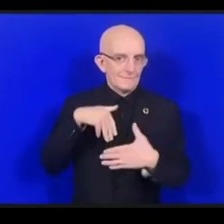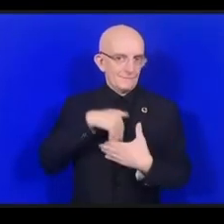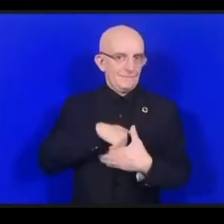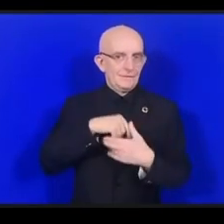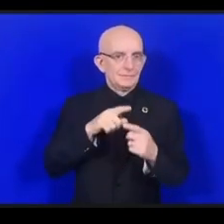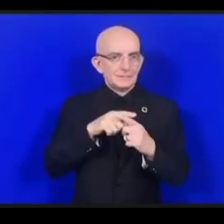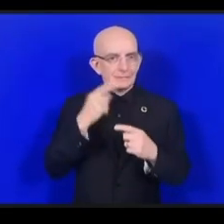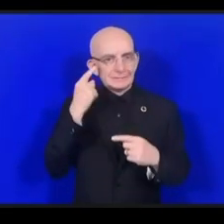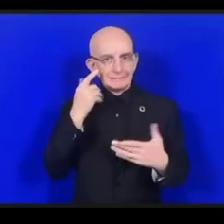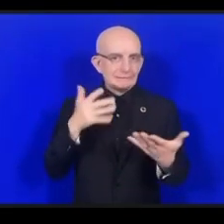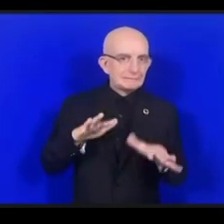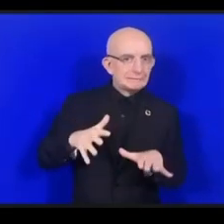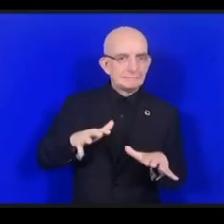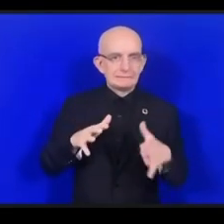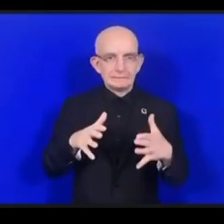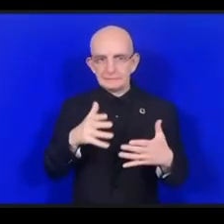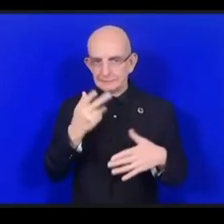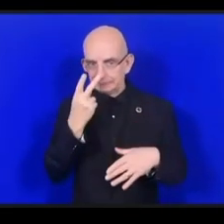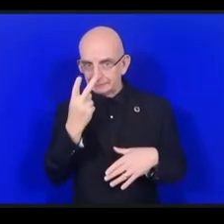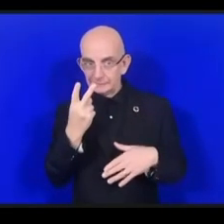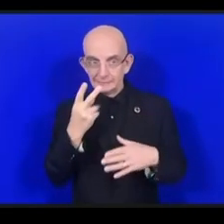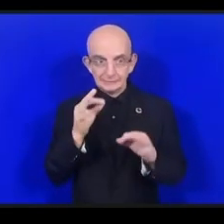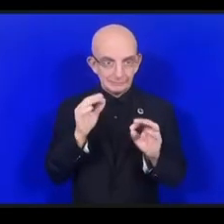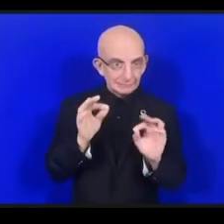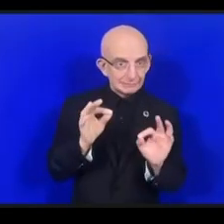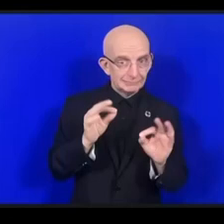而且呢，我们还要学习，